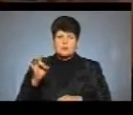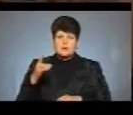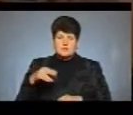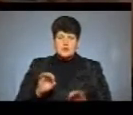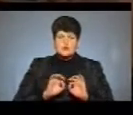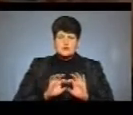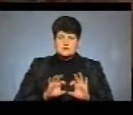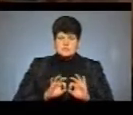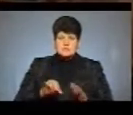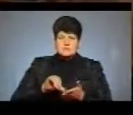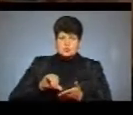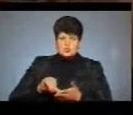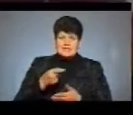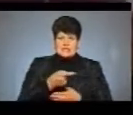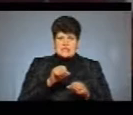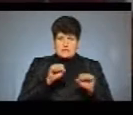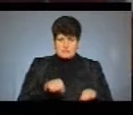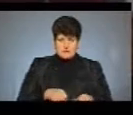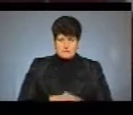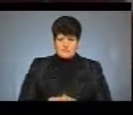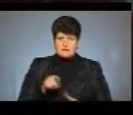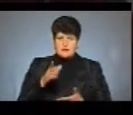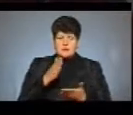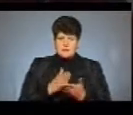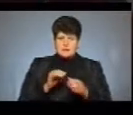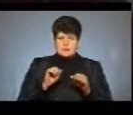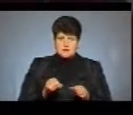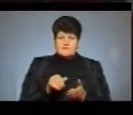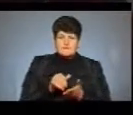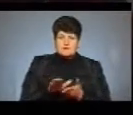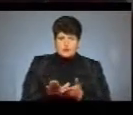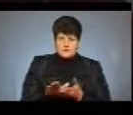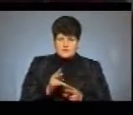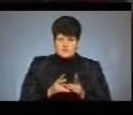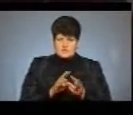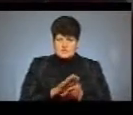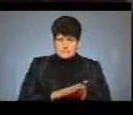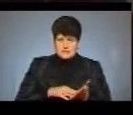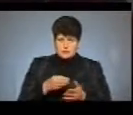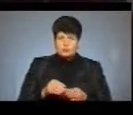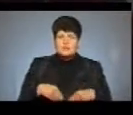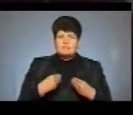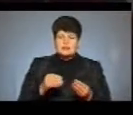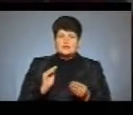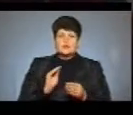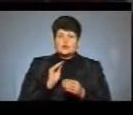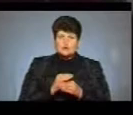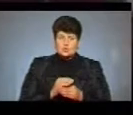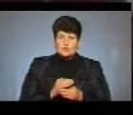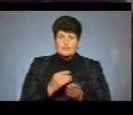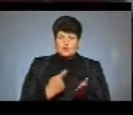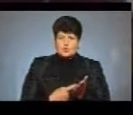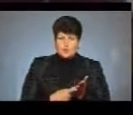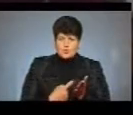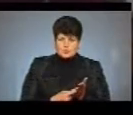роз'яснила присутнім їхні права. Маєте право відмовитись від позову, подавати додаткові докази у встановленому законом